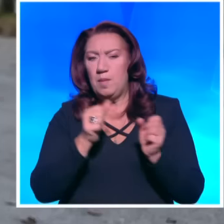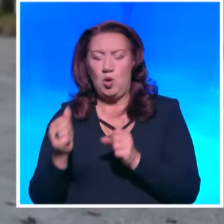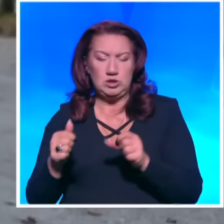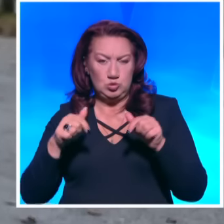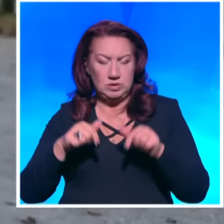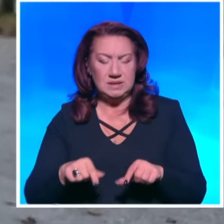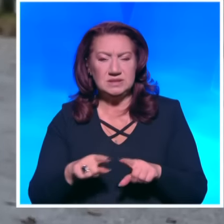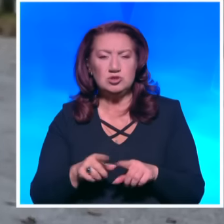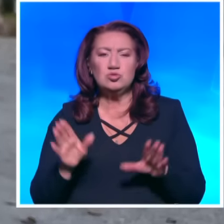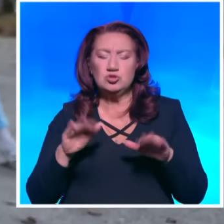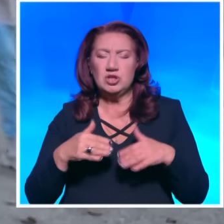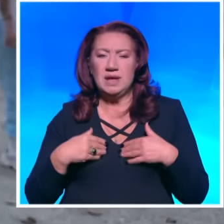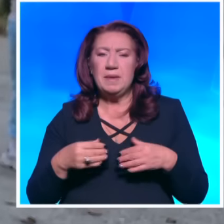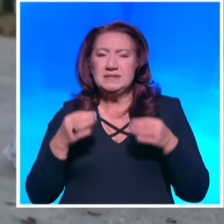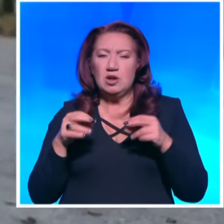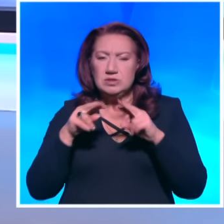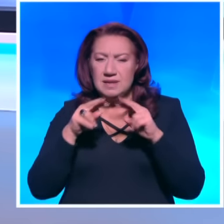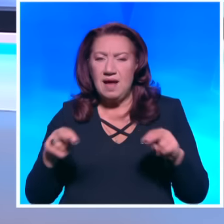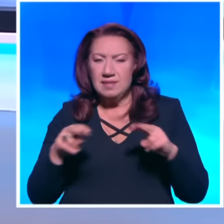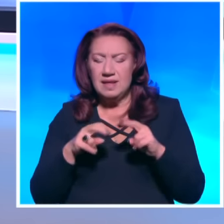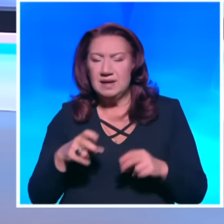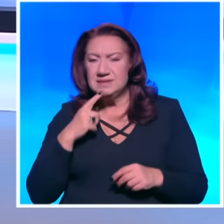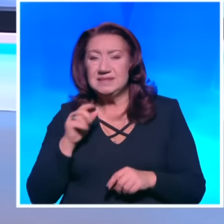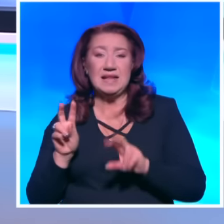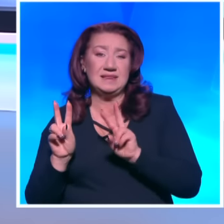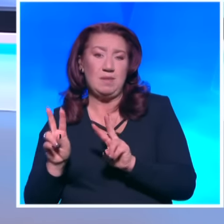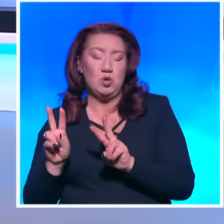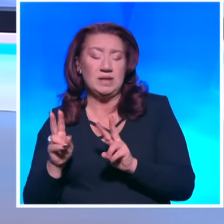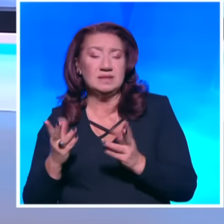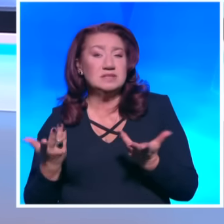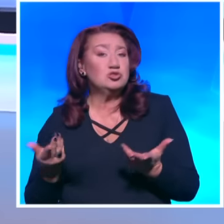демократите на изборните резултати. Теодора Трифонова, благодарим ти.